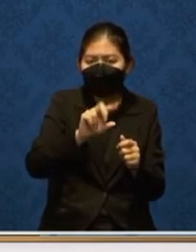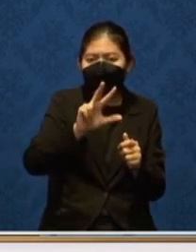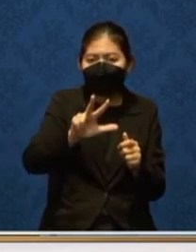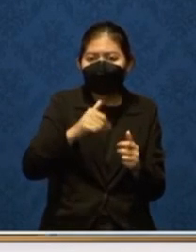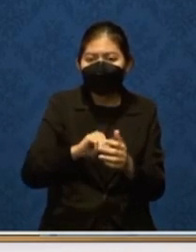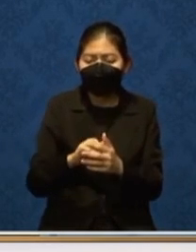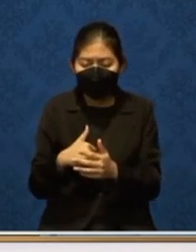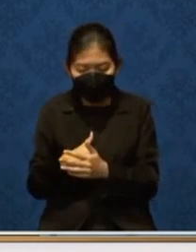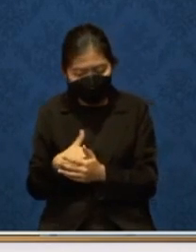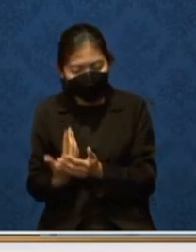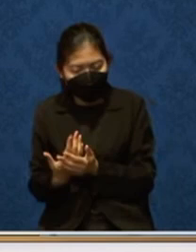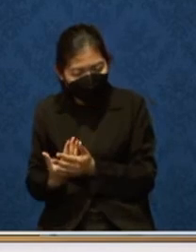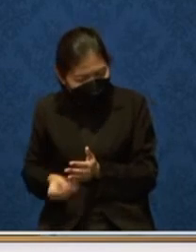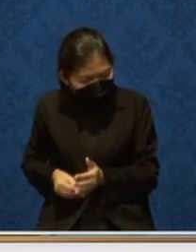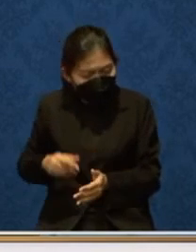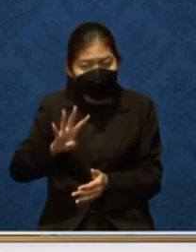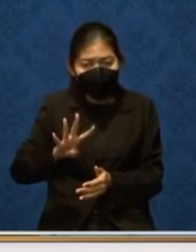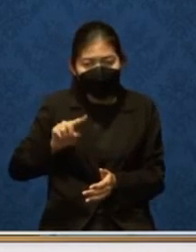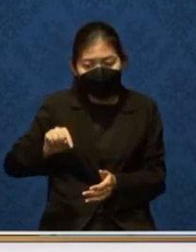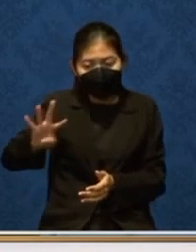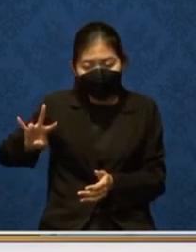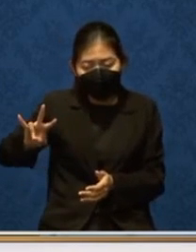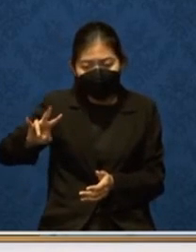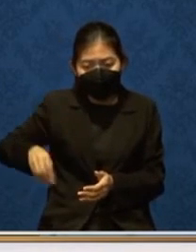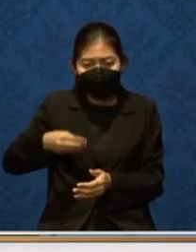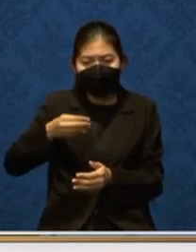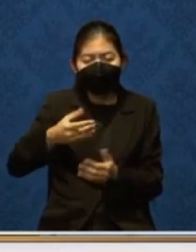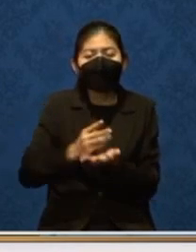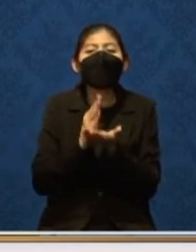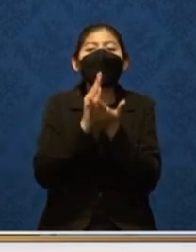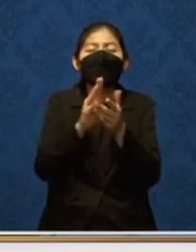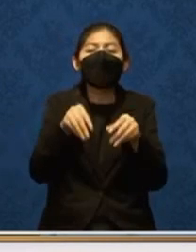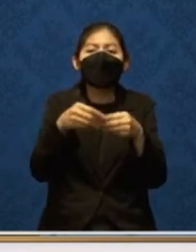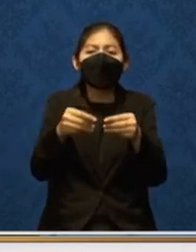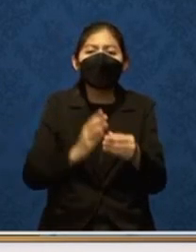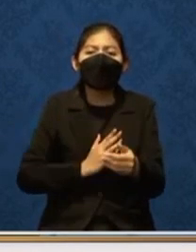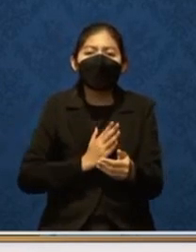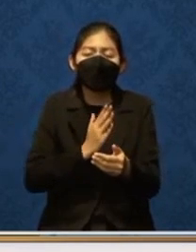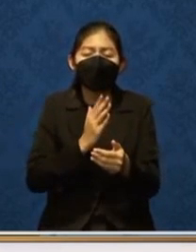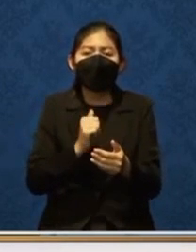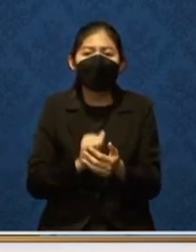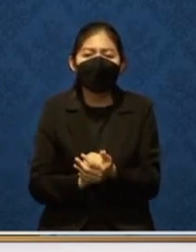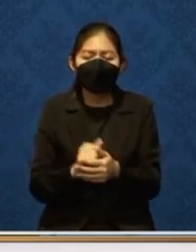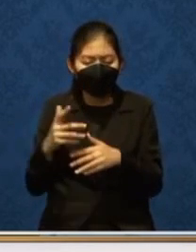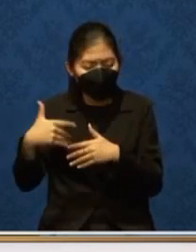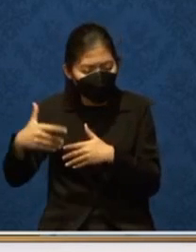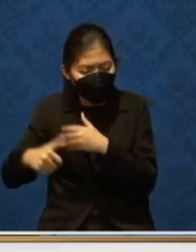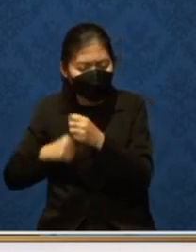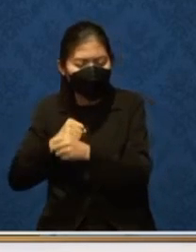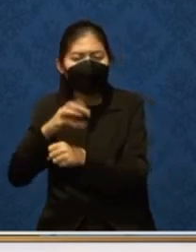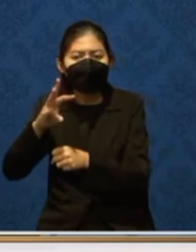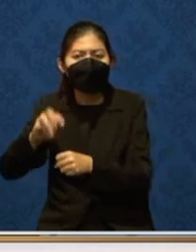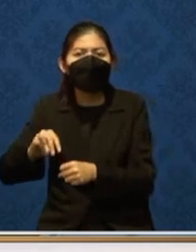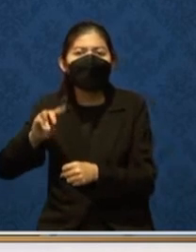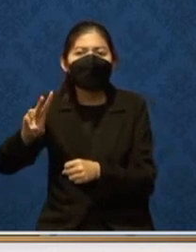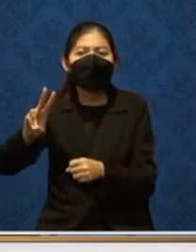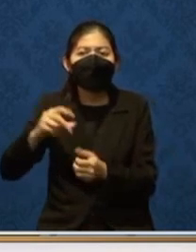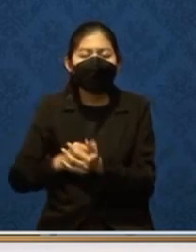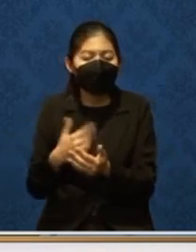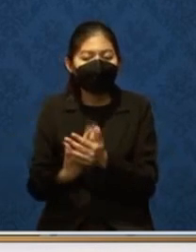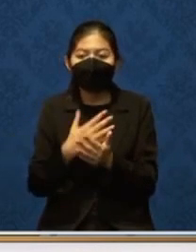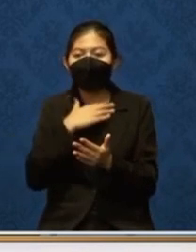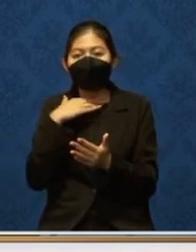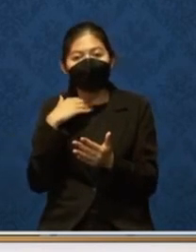คว่กเงินตวเอง 4.7 ล้านไปบริจากให้พักษุจยไยและสุดท้าย ปี 62บริษัทศราชัย ค้าฐน